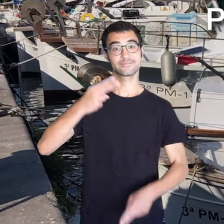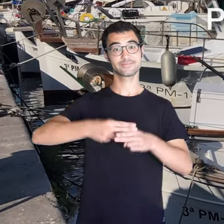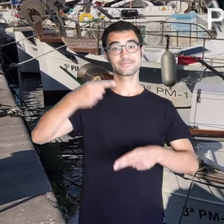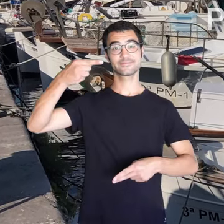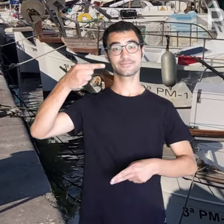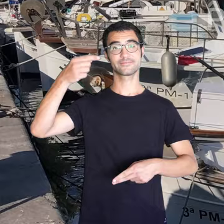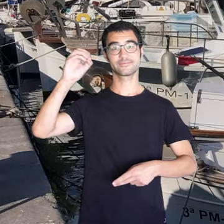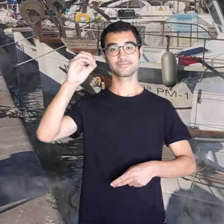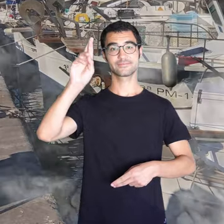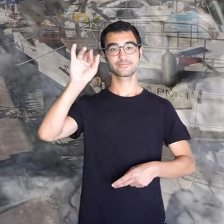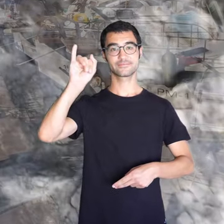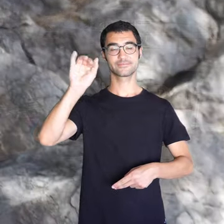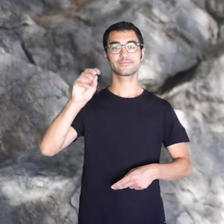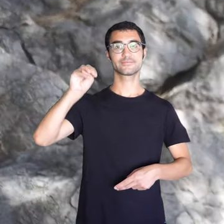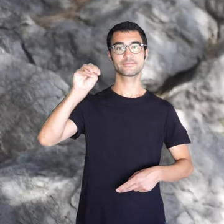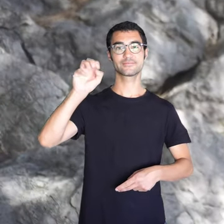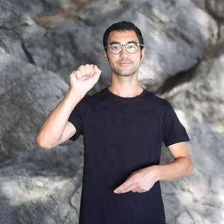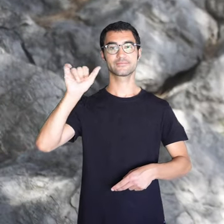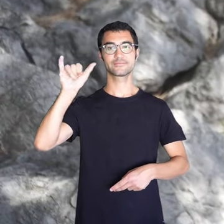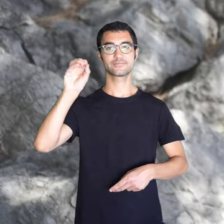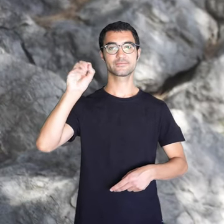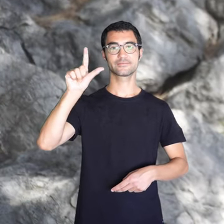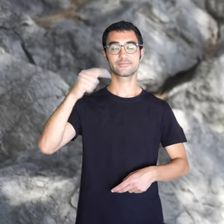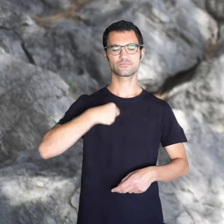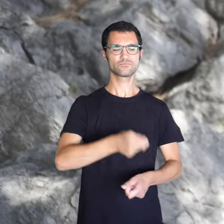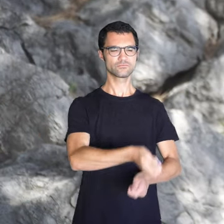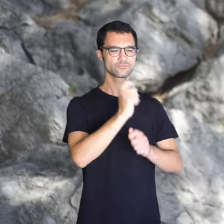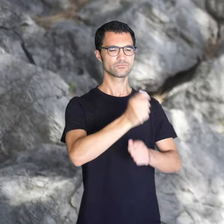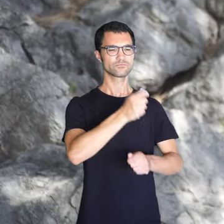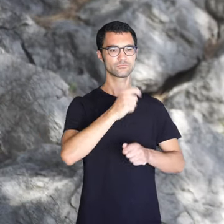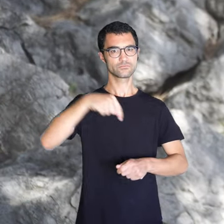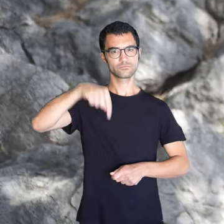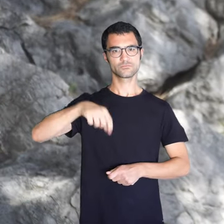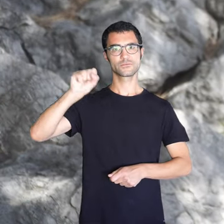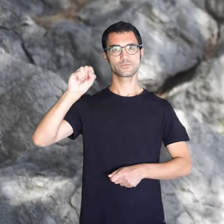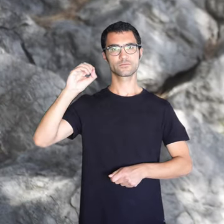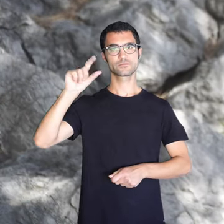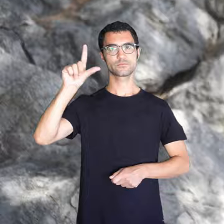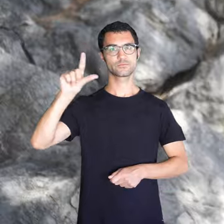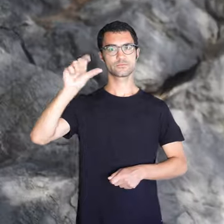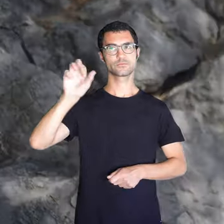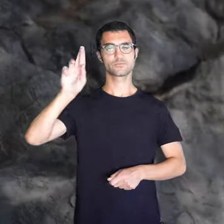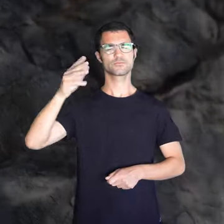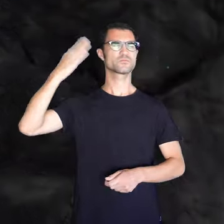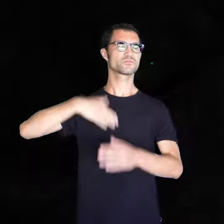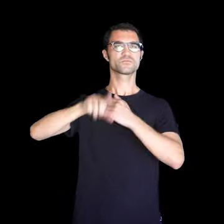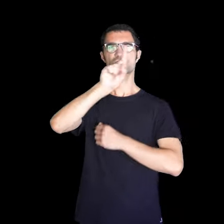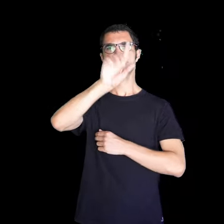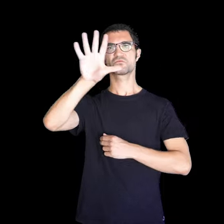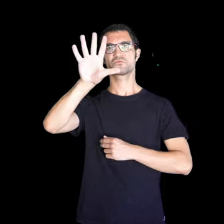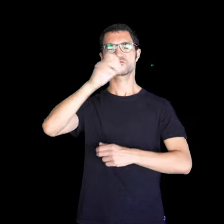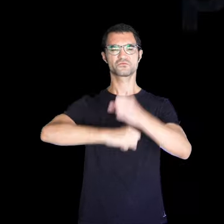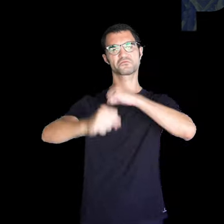Jo me n'en Gori Mahal Duran, sóc pescador en Esport de Sóller des de fa prop de 15 anys.